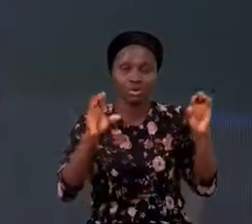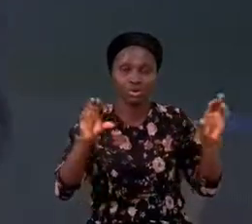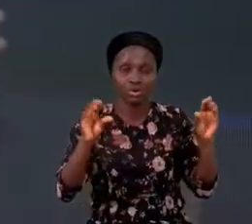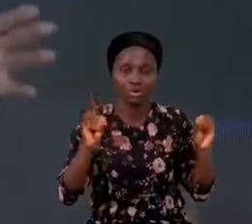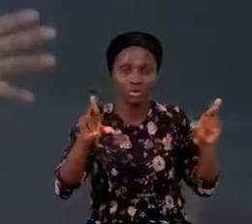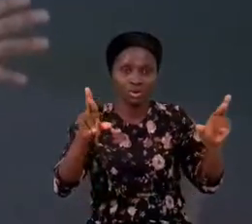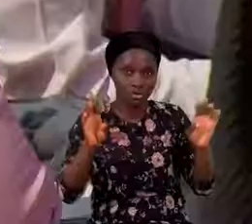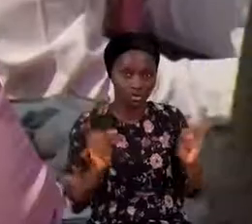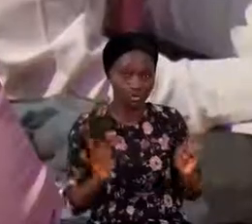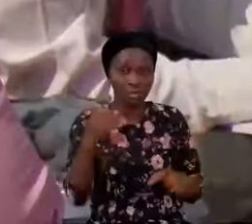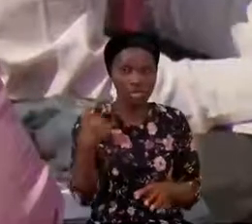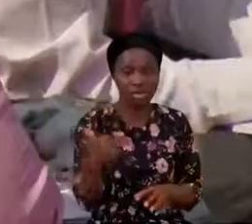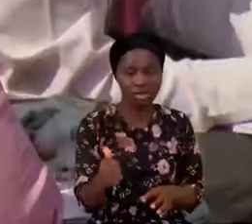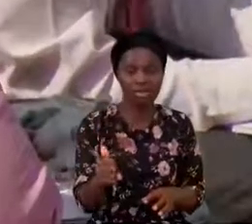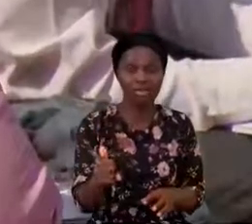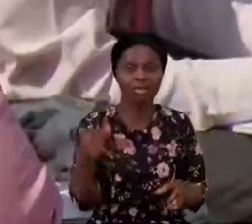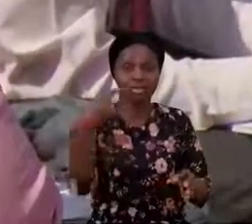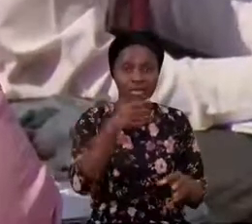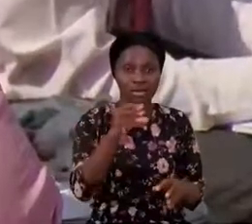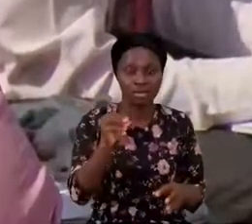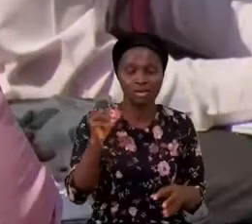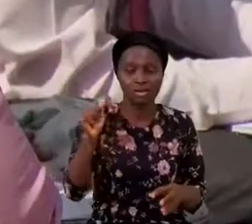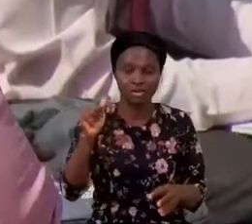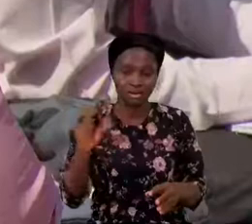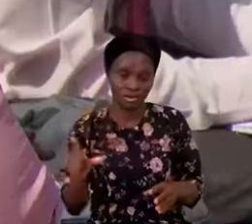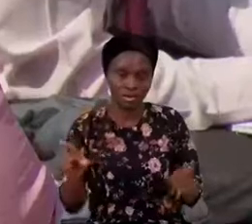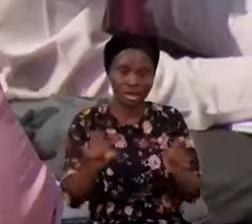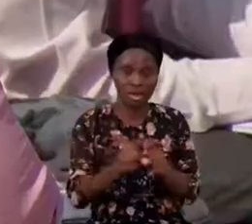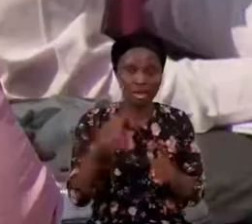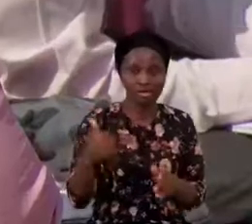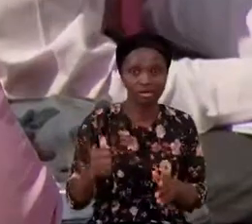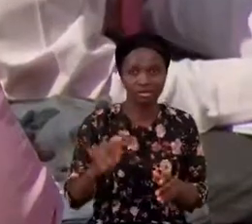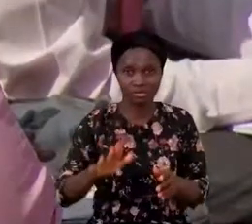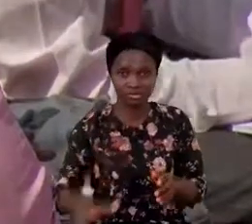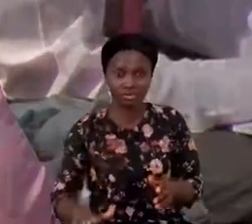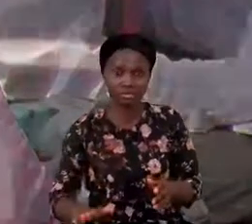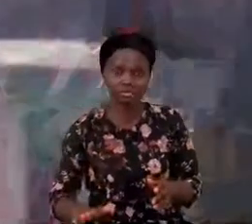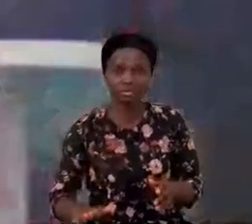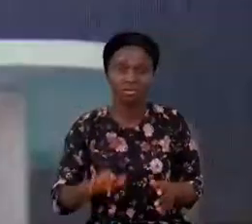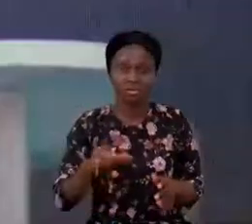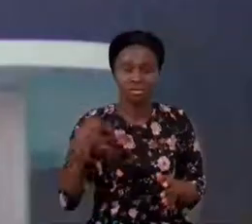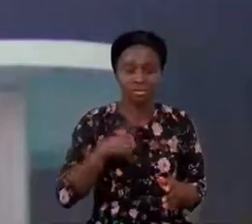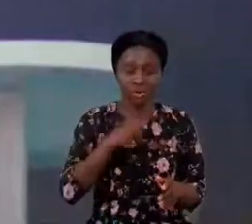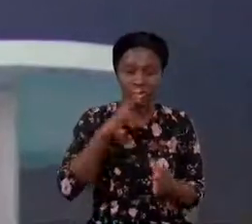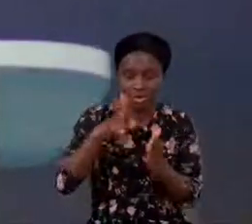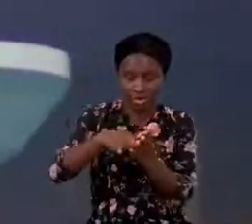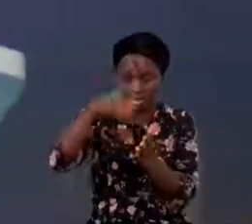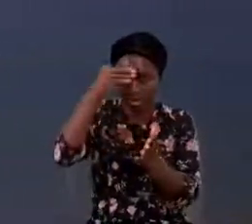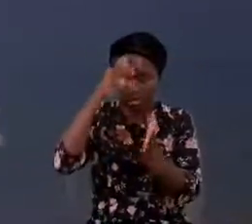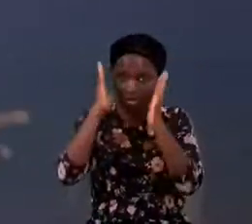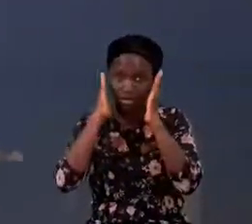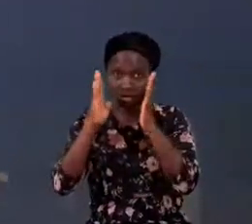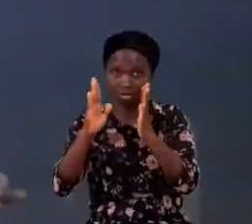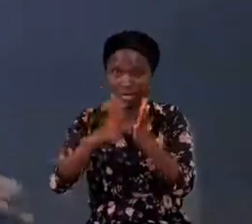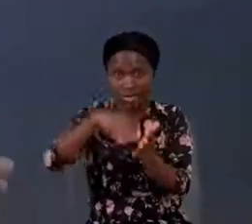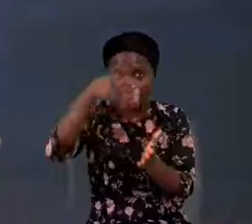focalisés, apprenant à nous orienter. Nous apprenons à nous orienter vers l'excellence. Voyons,